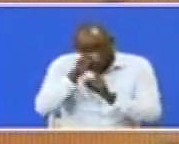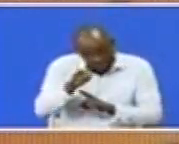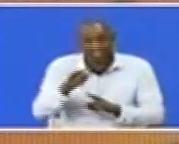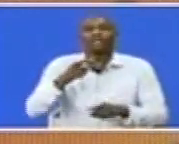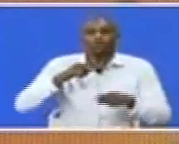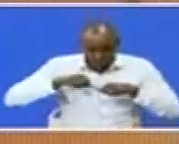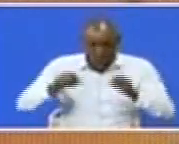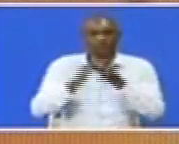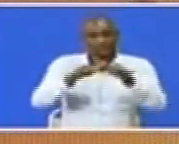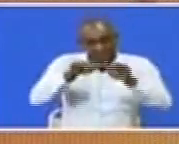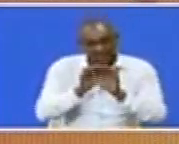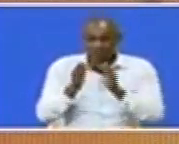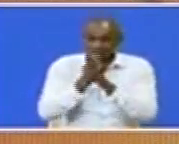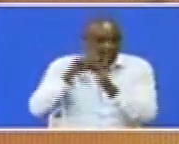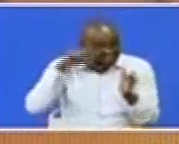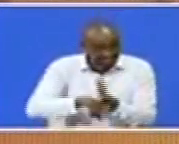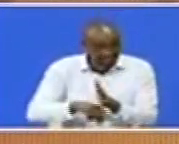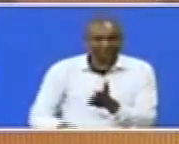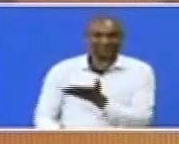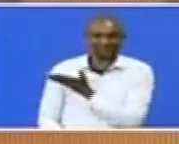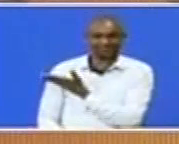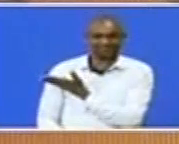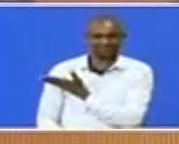wetu Martin Kosgei ana habari hiyo.